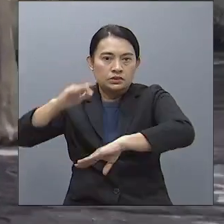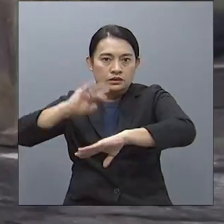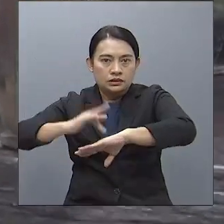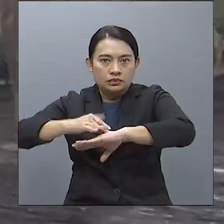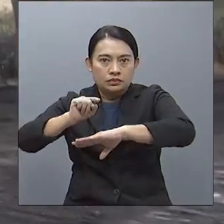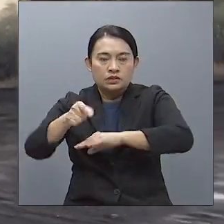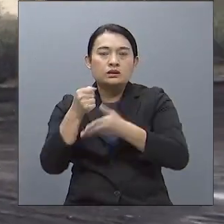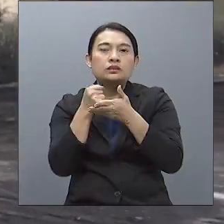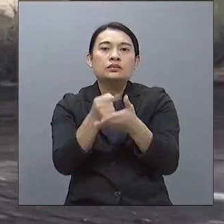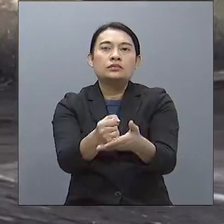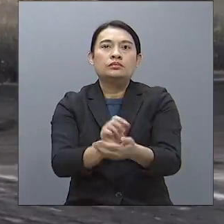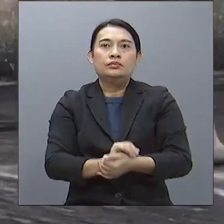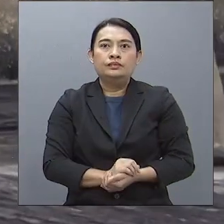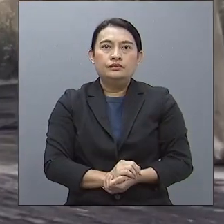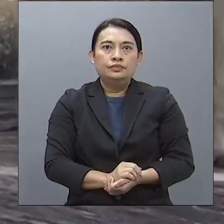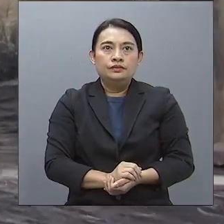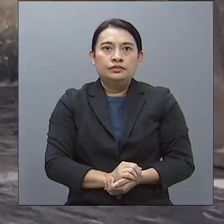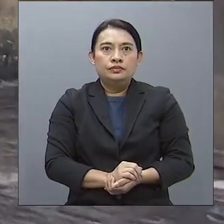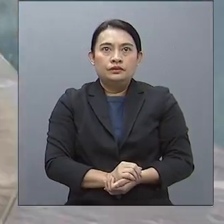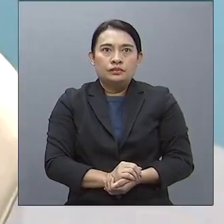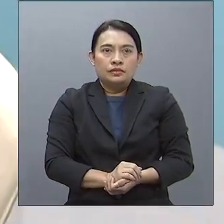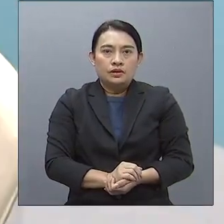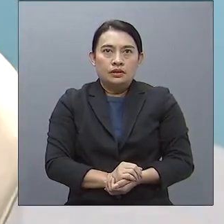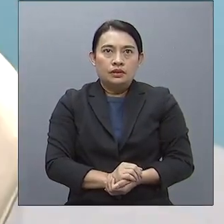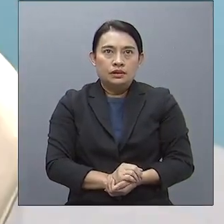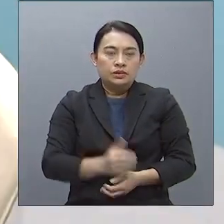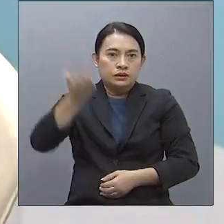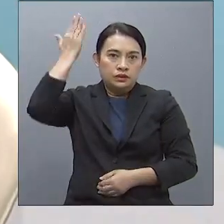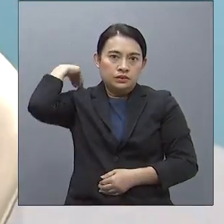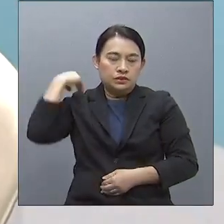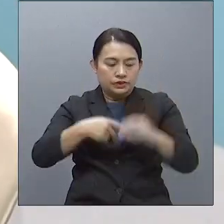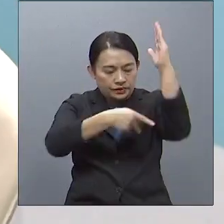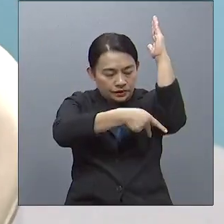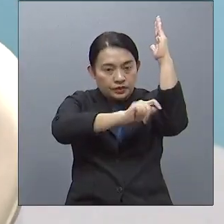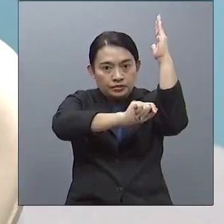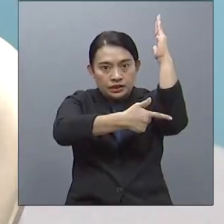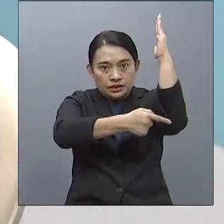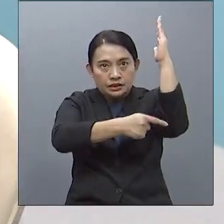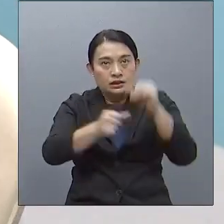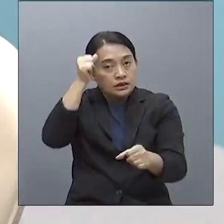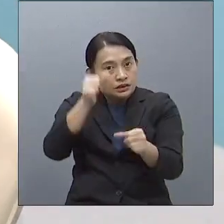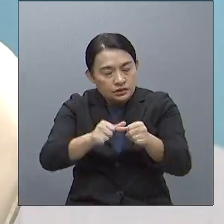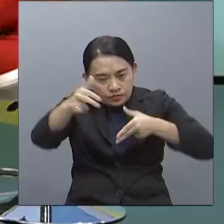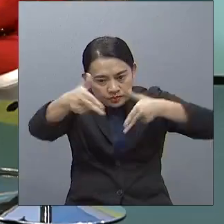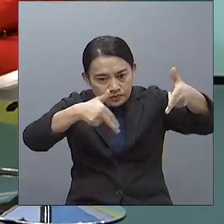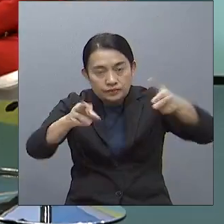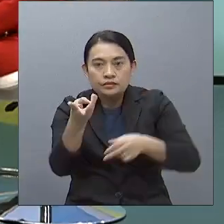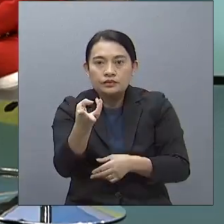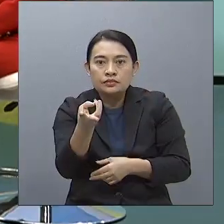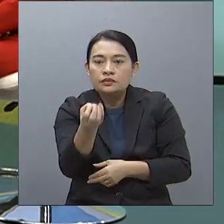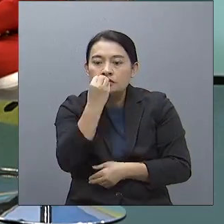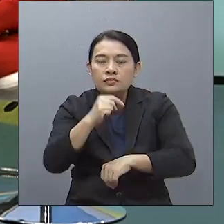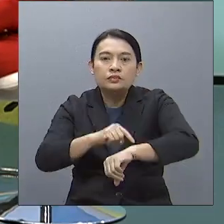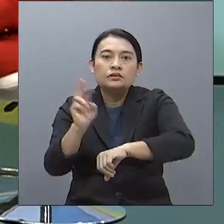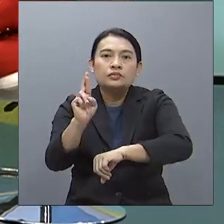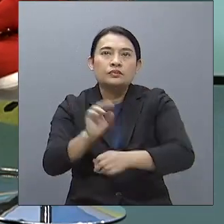สรรสร้างให้นะคะ ครับ พี่ตอบจำได้ไหมตอนที่เราไปตะกั่วป่าพังงาไปถ่ายรายการเทปพิเศษที่ตอนกินข้าวกลางวัน อ๋อที่มี